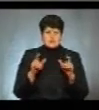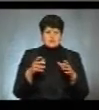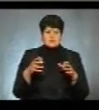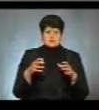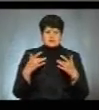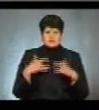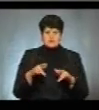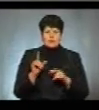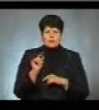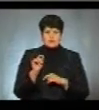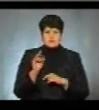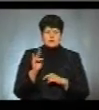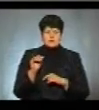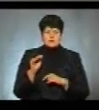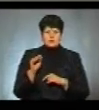«Нафтогаз України»